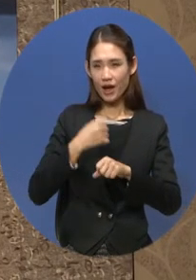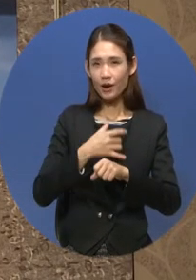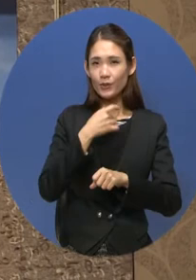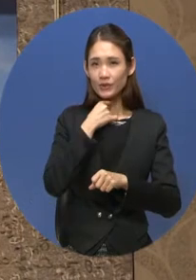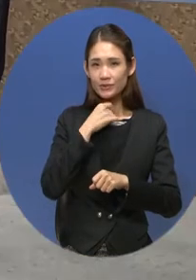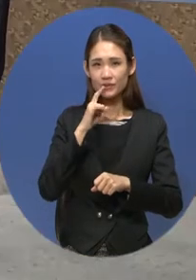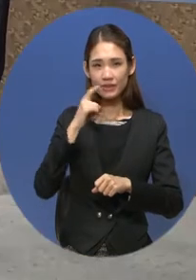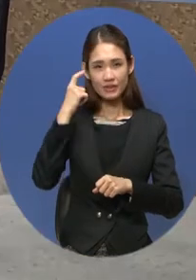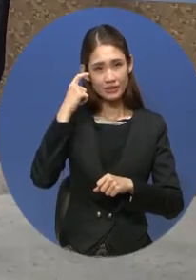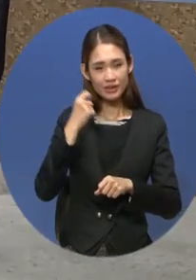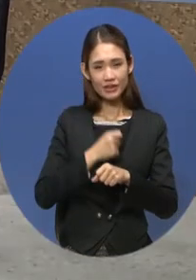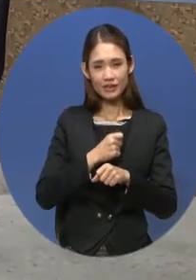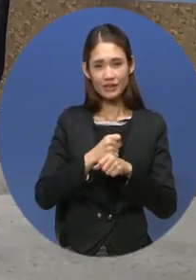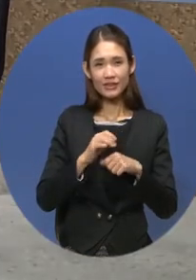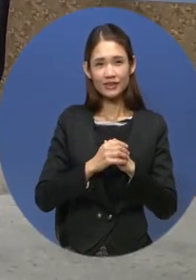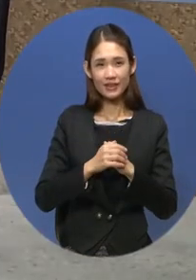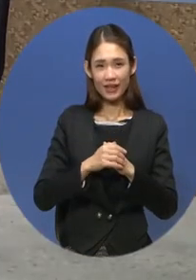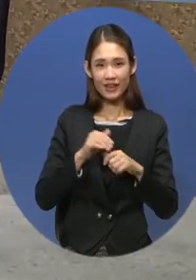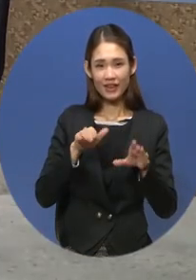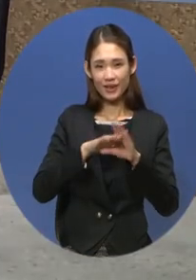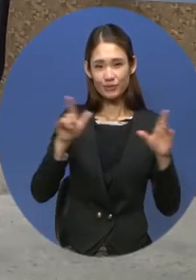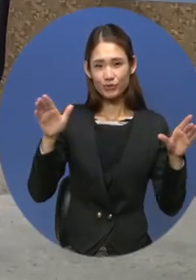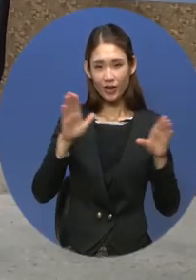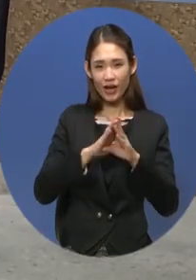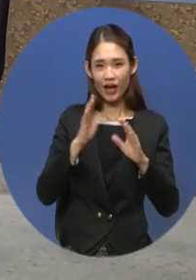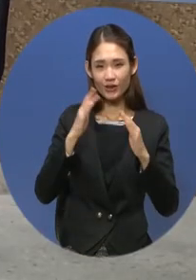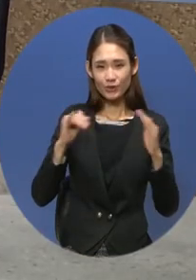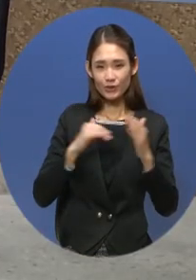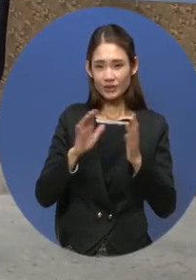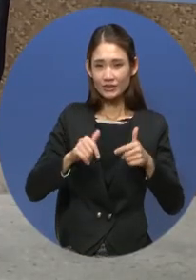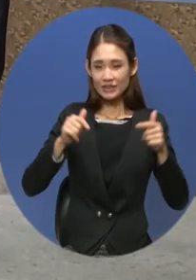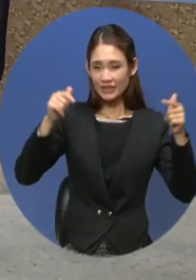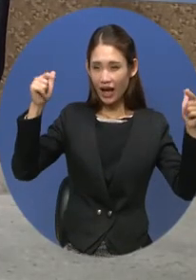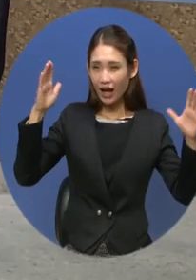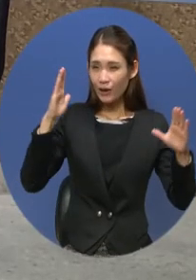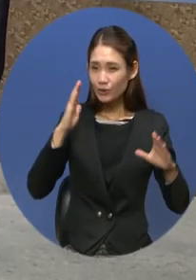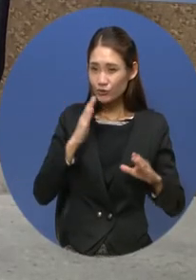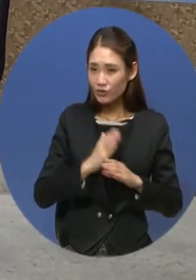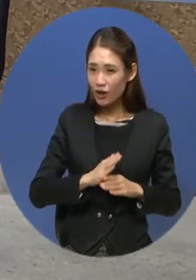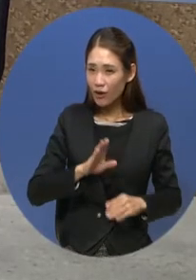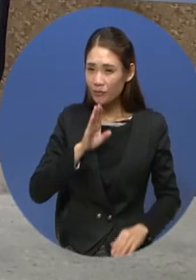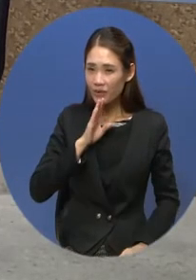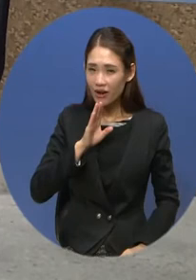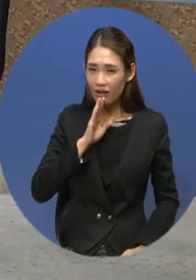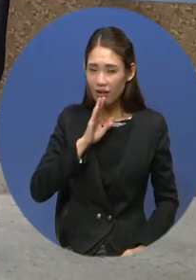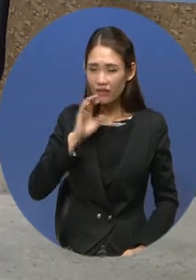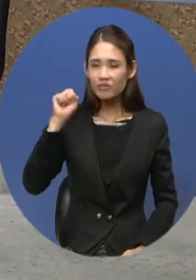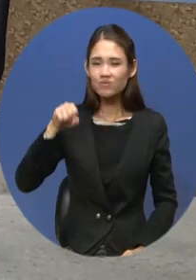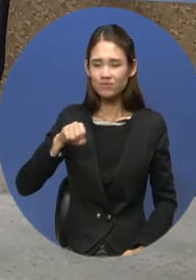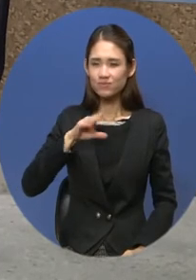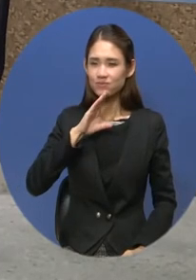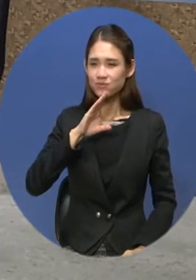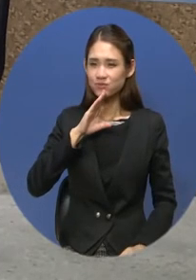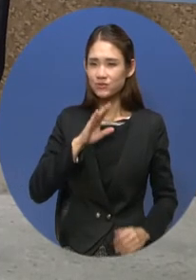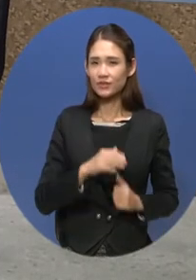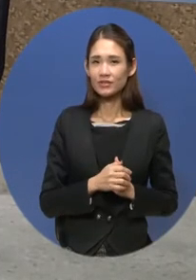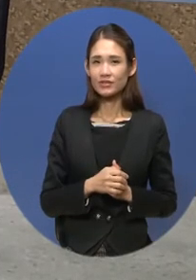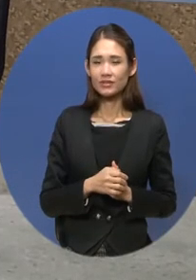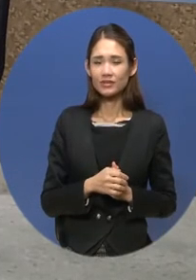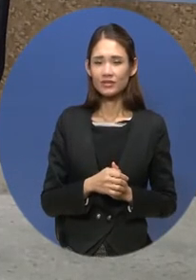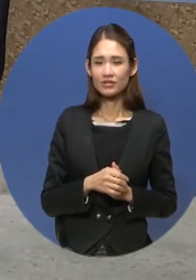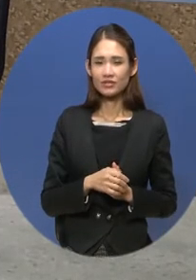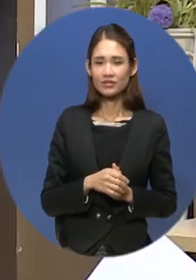하고 있습니다. 근데 다문화 가정이 계속해서 이 숫자가 좀 늘어나고 증가하는 있죠. 수치 그 그렇죠. 추세죠?